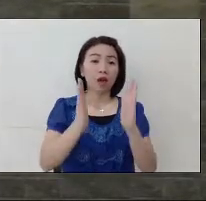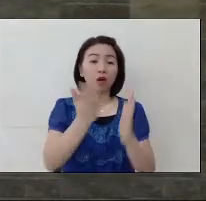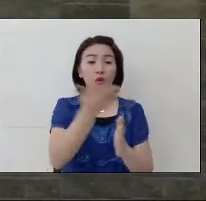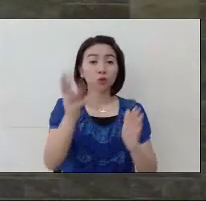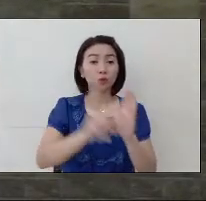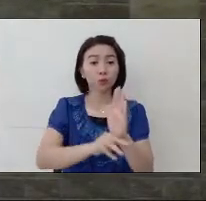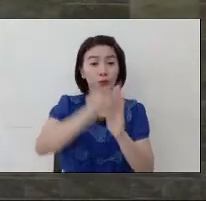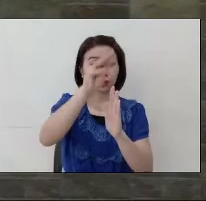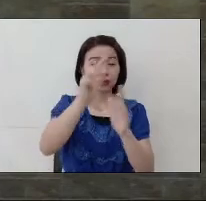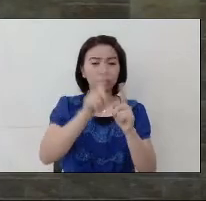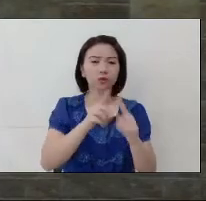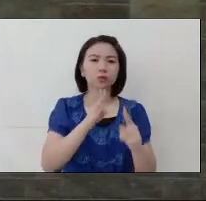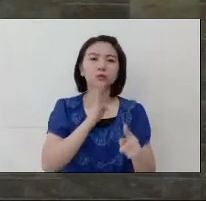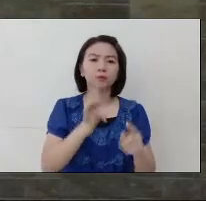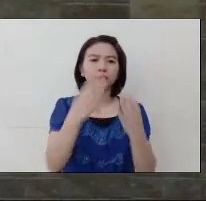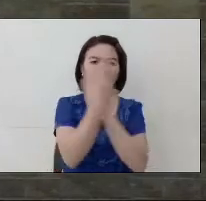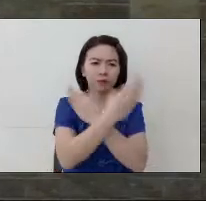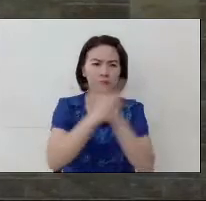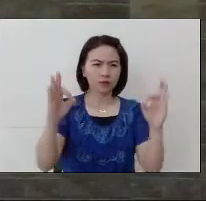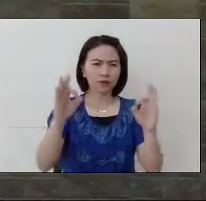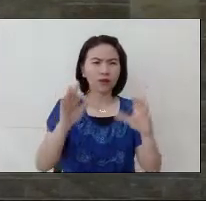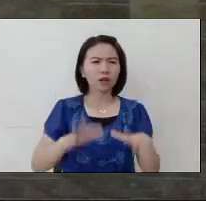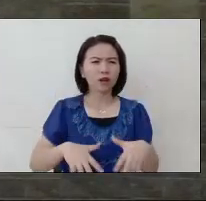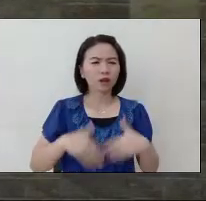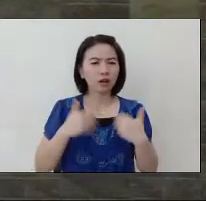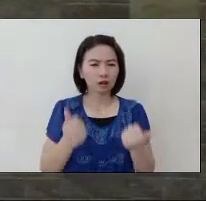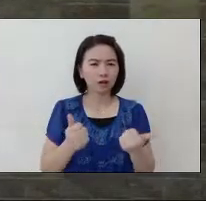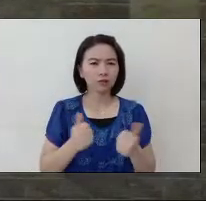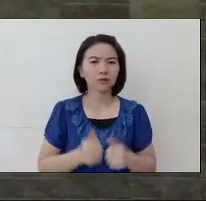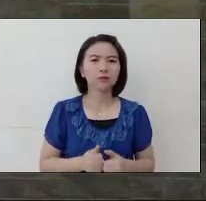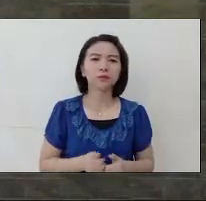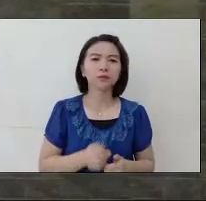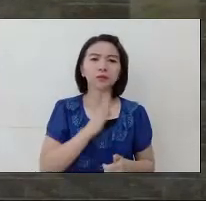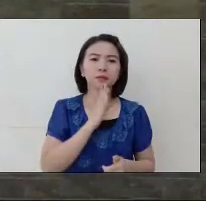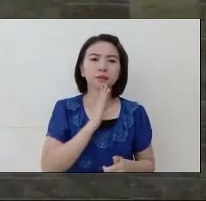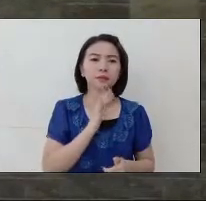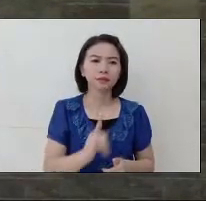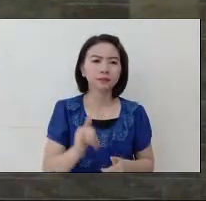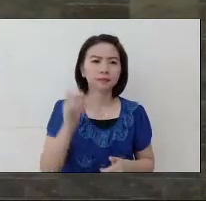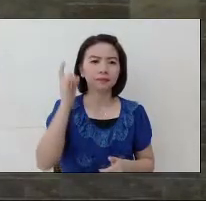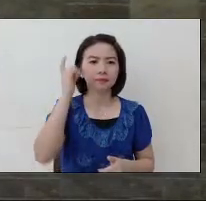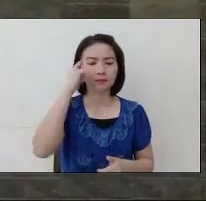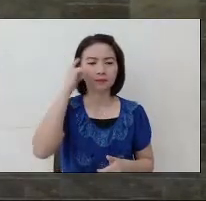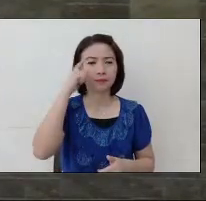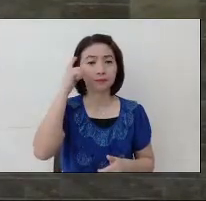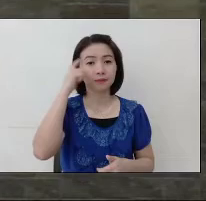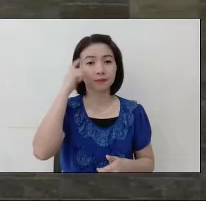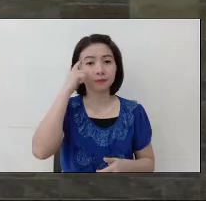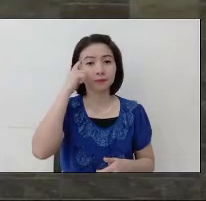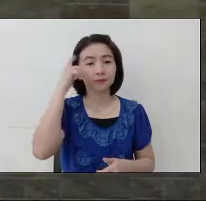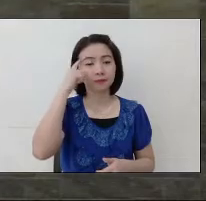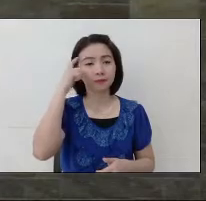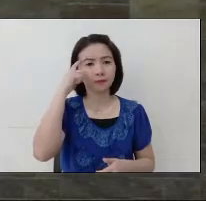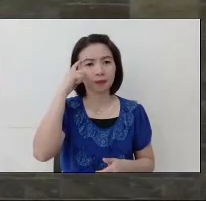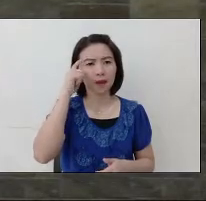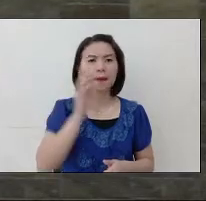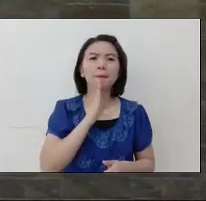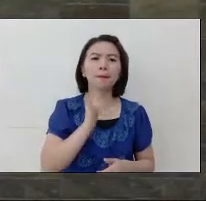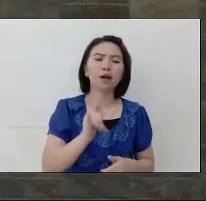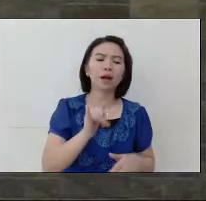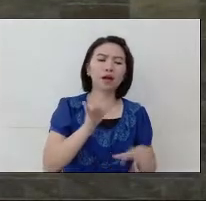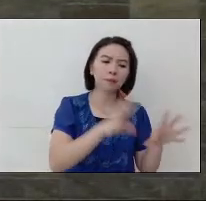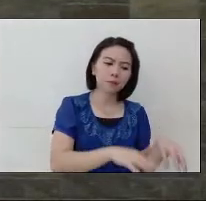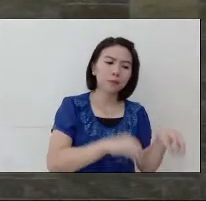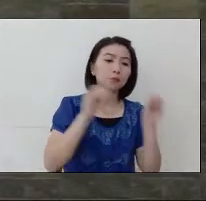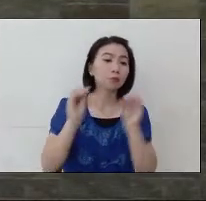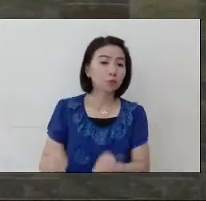Alright? Sa paanong pamamaraan? Alright? By thinking. by putting above